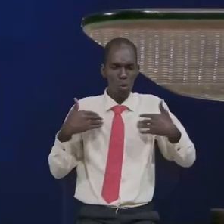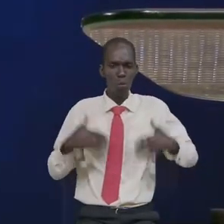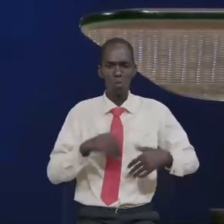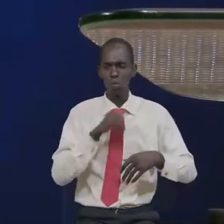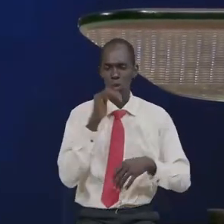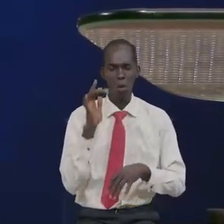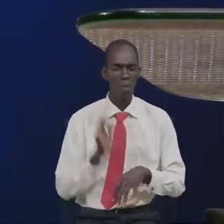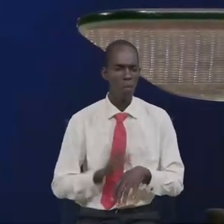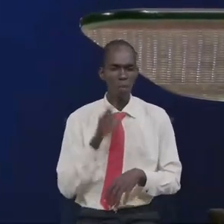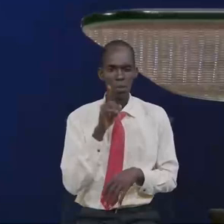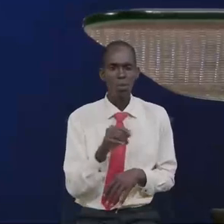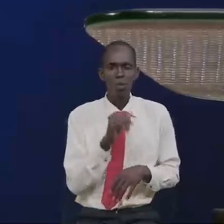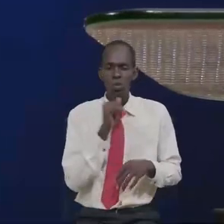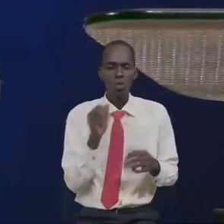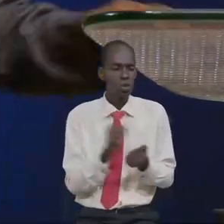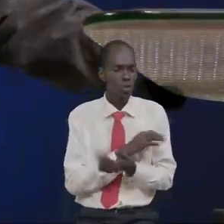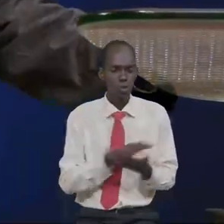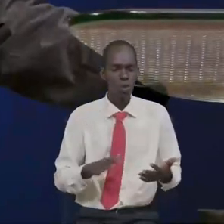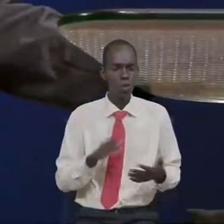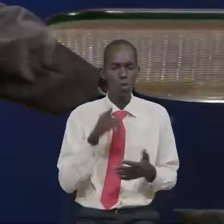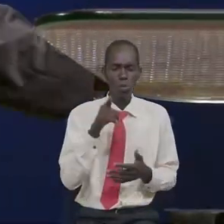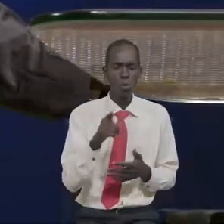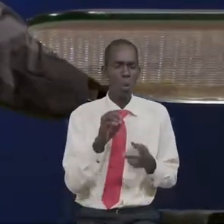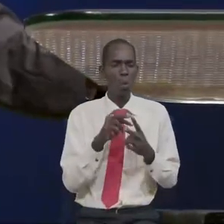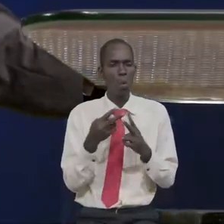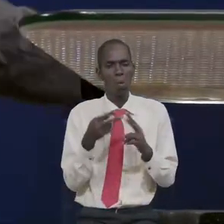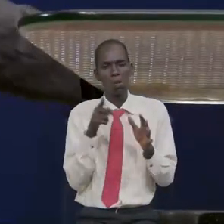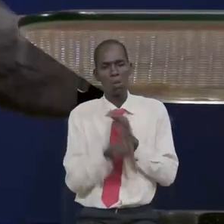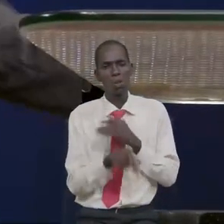ne va pas vous affecter, vous détruire ou vous tuer.